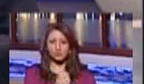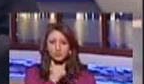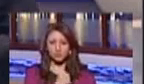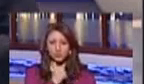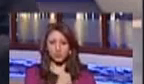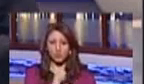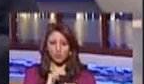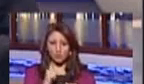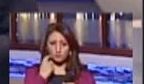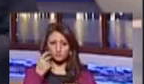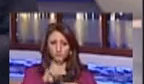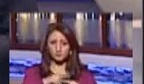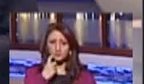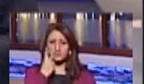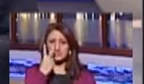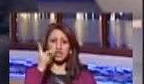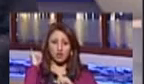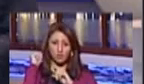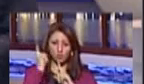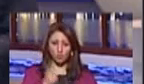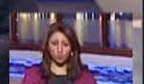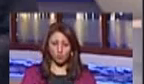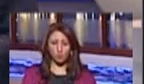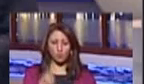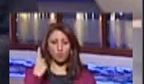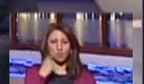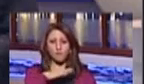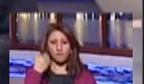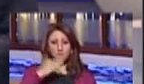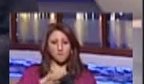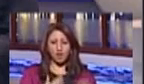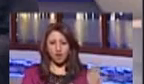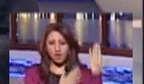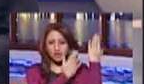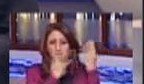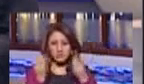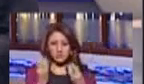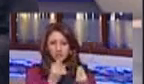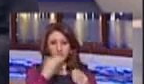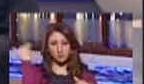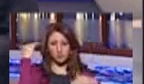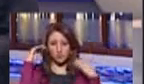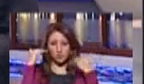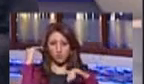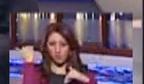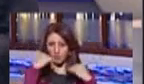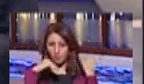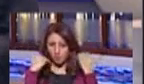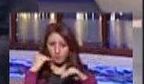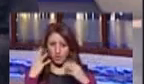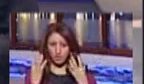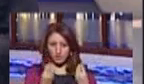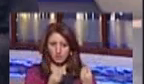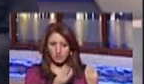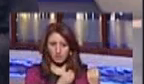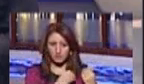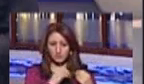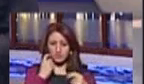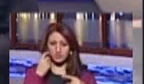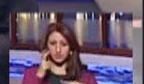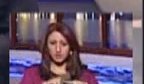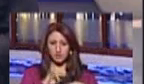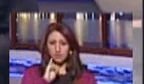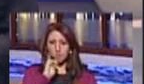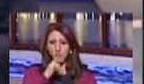بعد عامين من ثورته اللي سقط فيها مئات الشهداء والجرحى إلا مزيد من الفرقة والتعصب